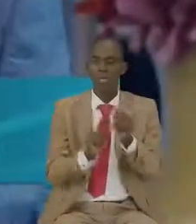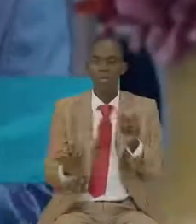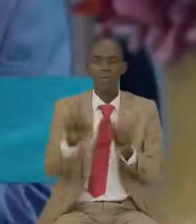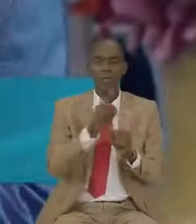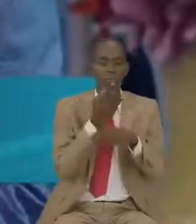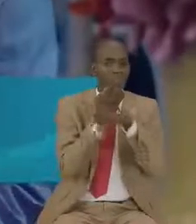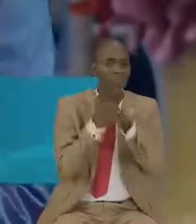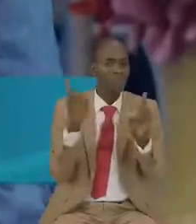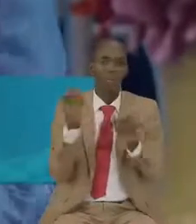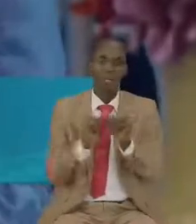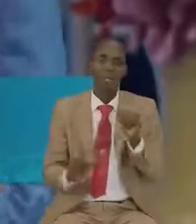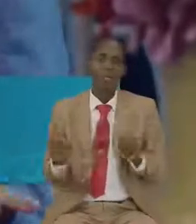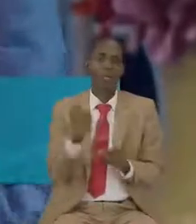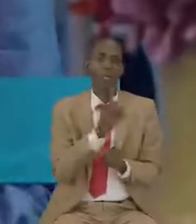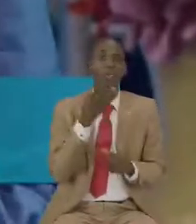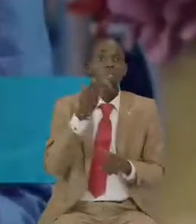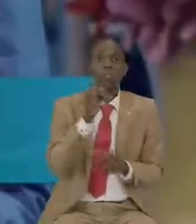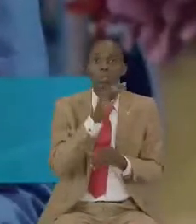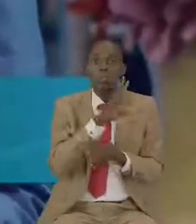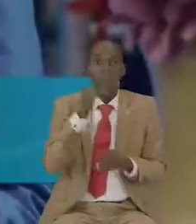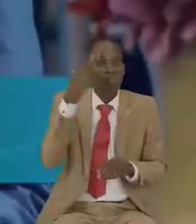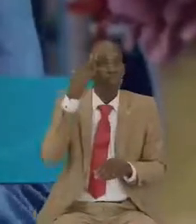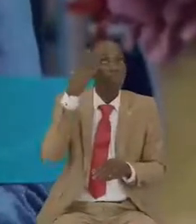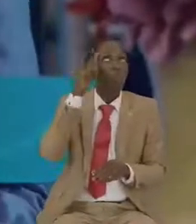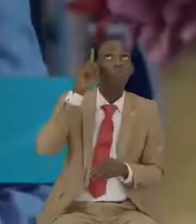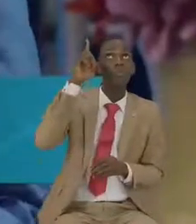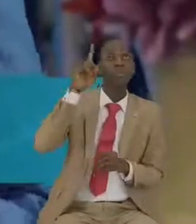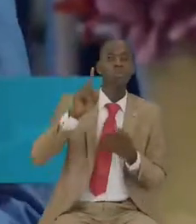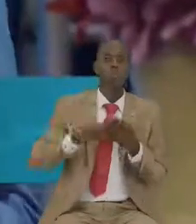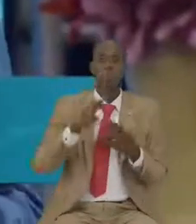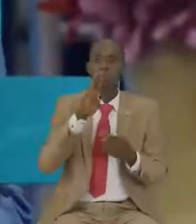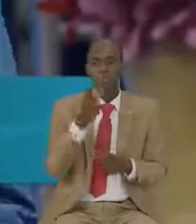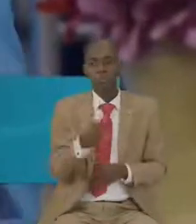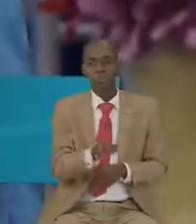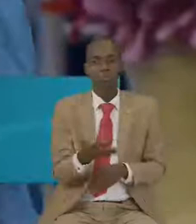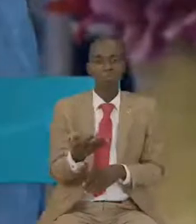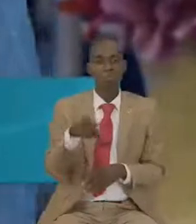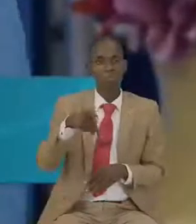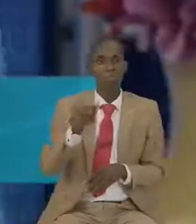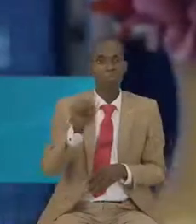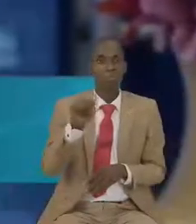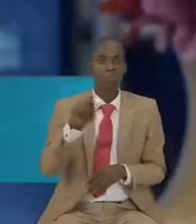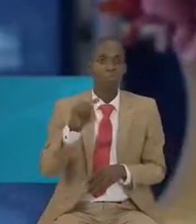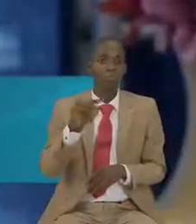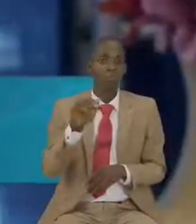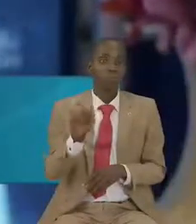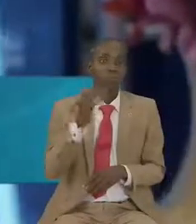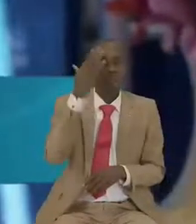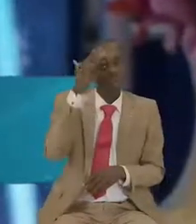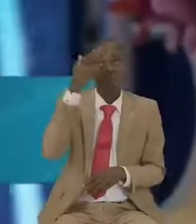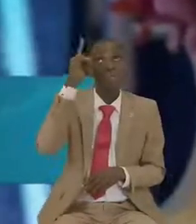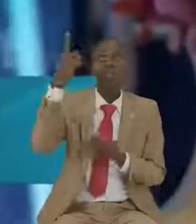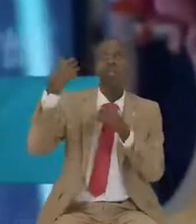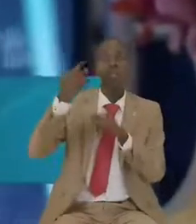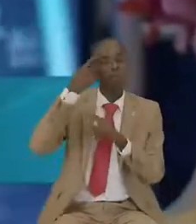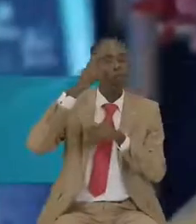bonté, il aide tout le monde, il guérit tout le monde, il délivre tout le monde. Pour lui, il n'est jamais